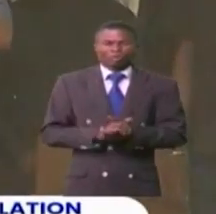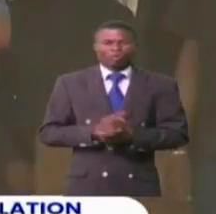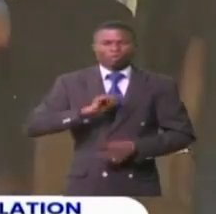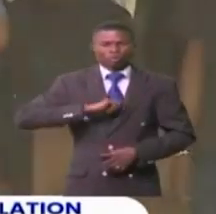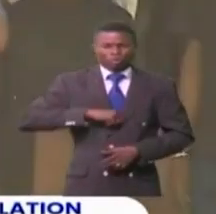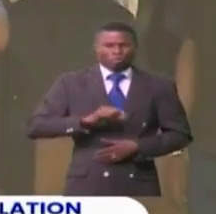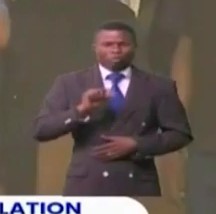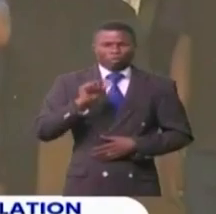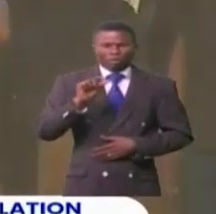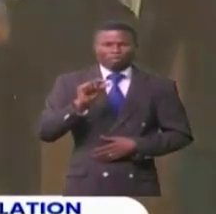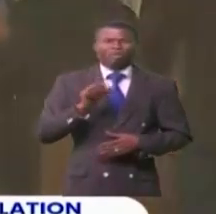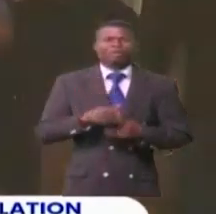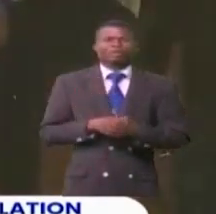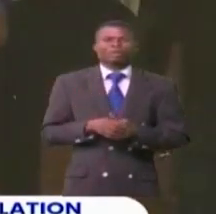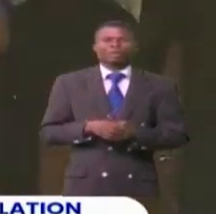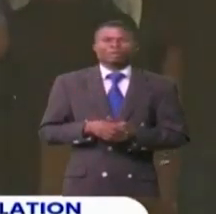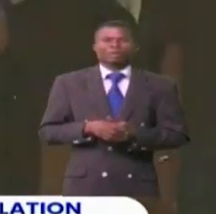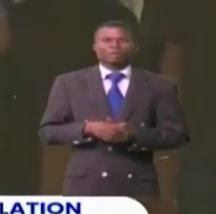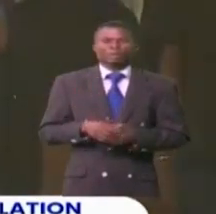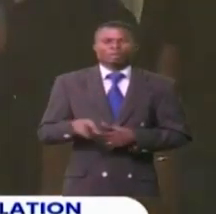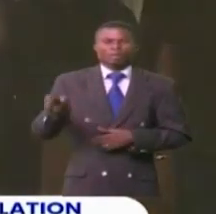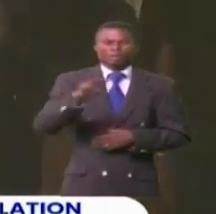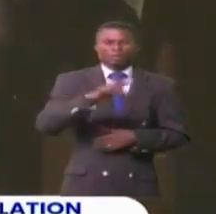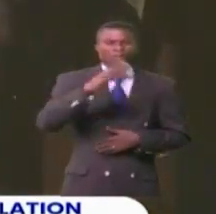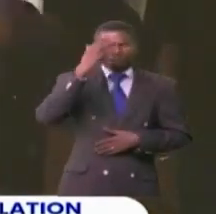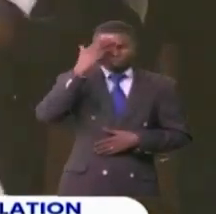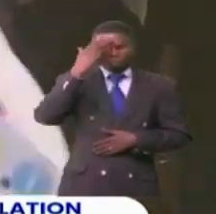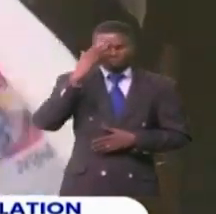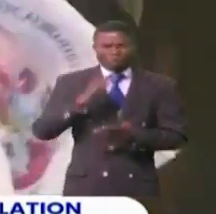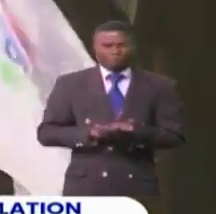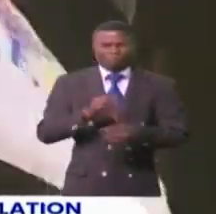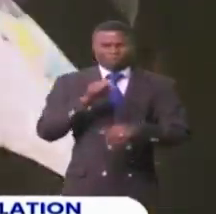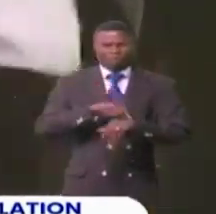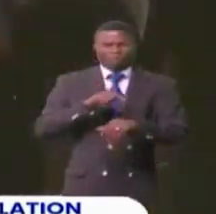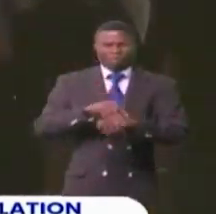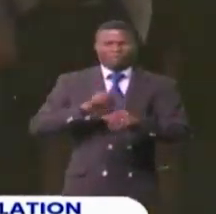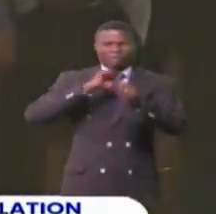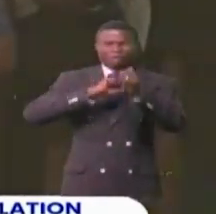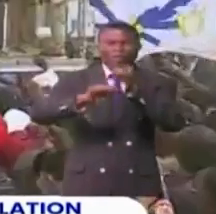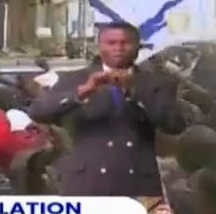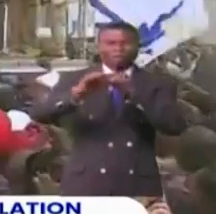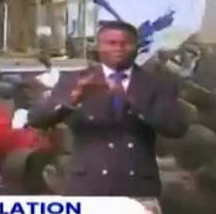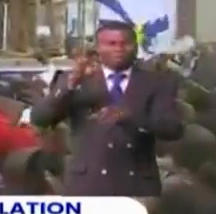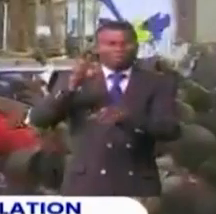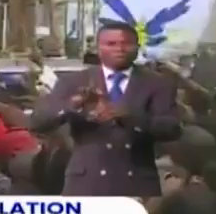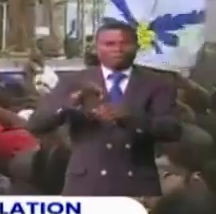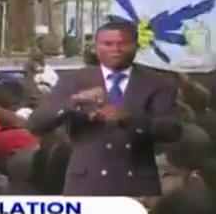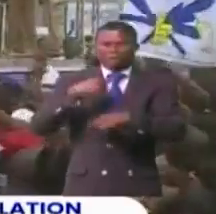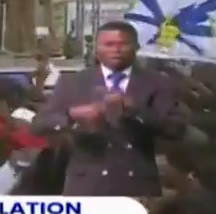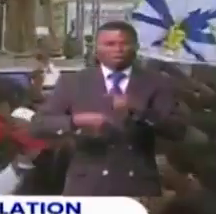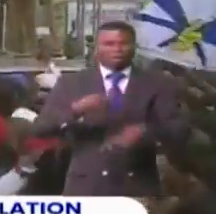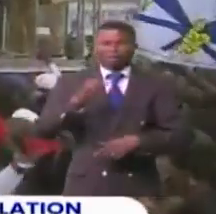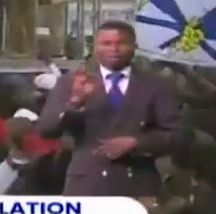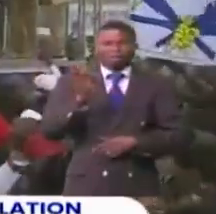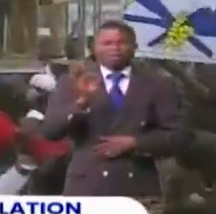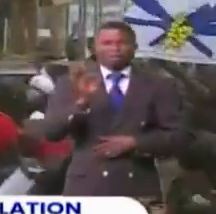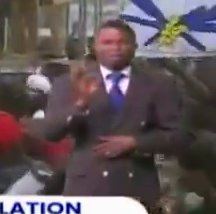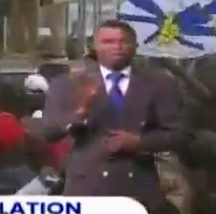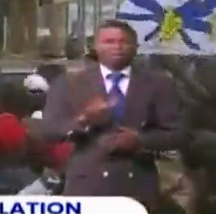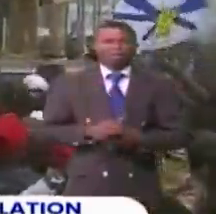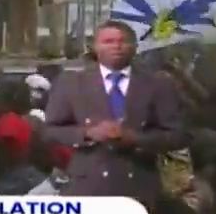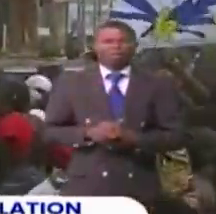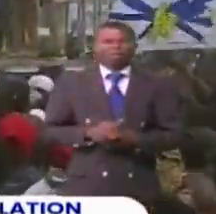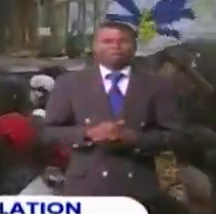Na patience. Vous avez dit que la campagne électorale est bandit à noter.